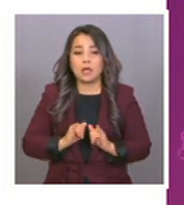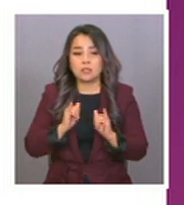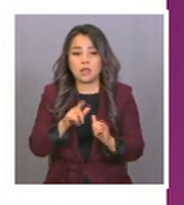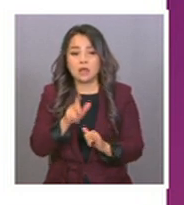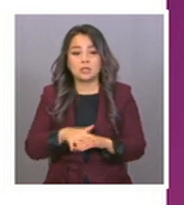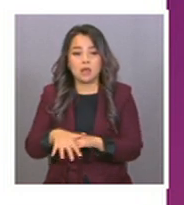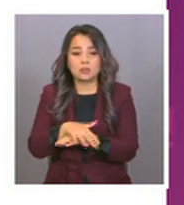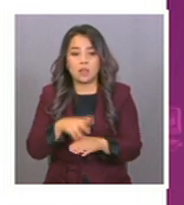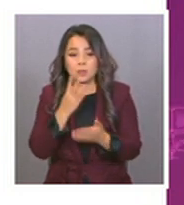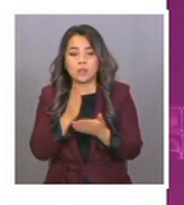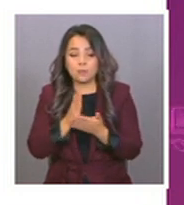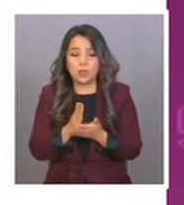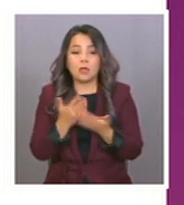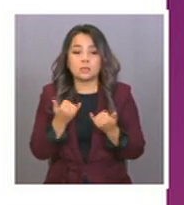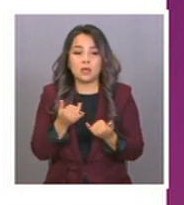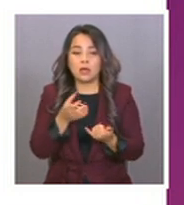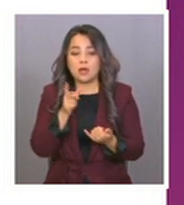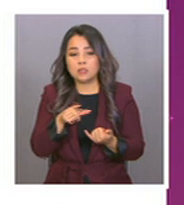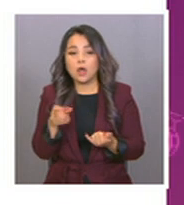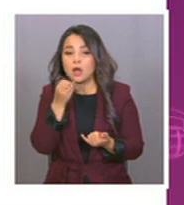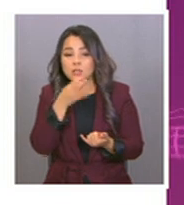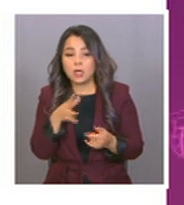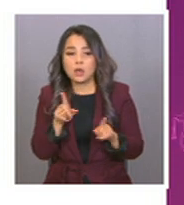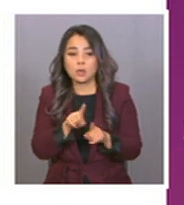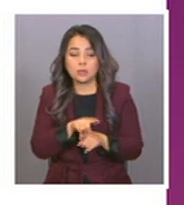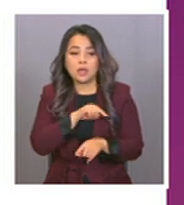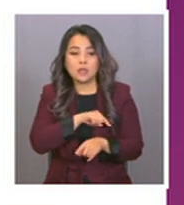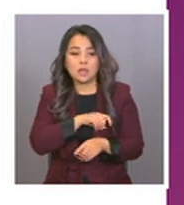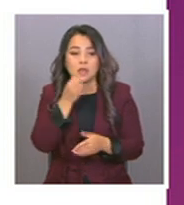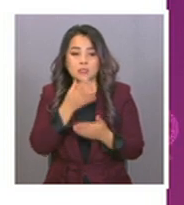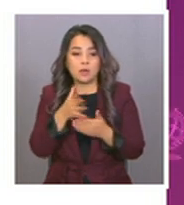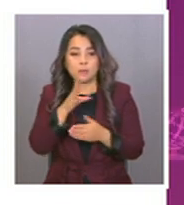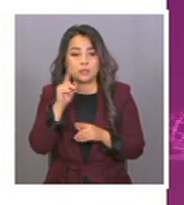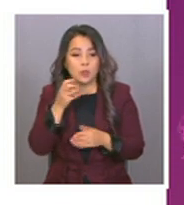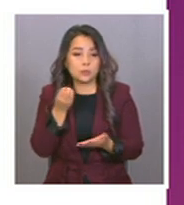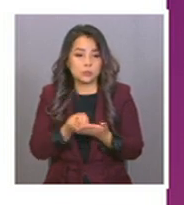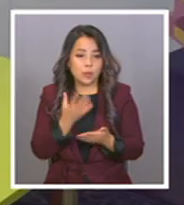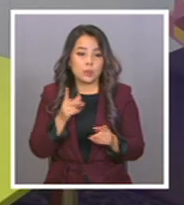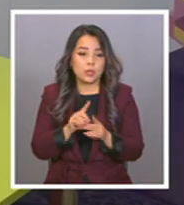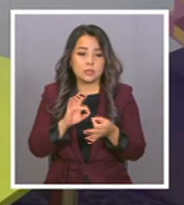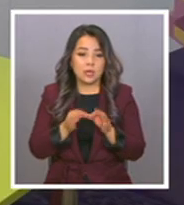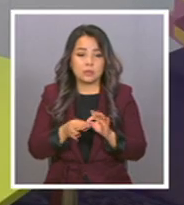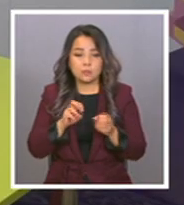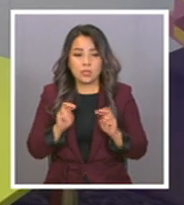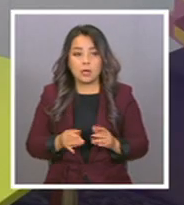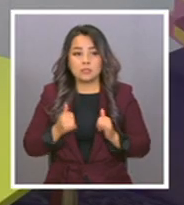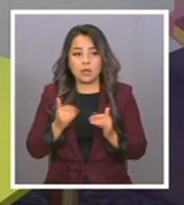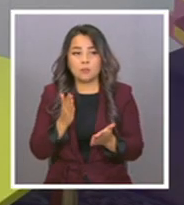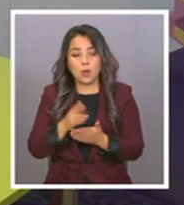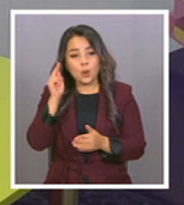адамзатқа адам жақсы қасиеттерді көре білсін, бағалай білсін деген мақсатпен арнаған. Құрметті